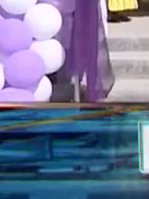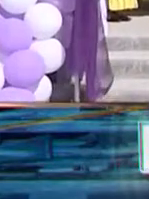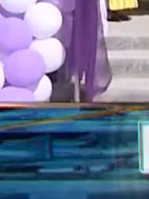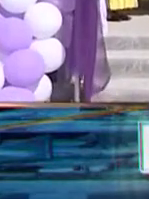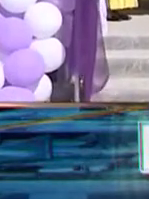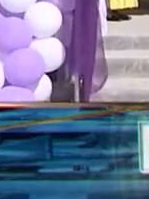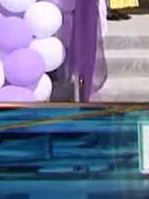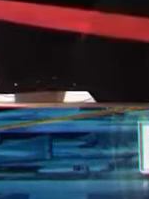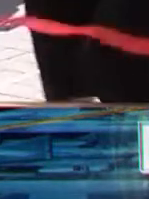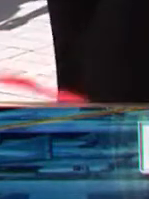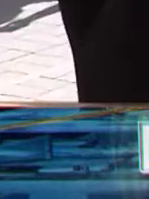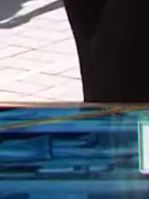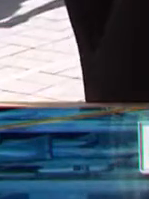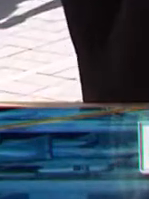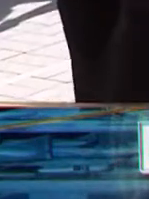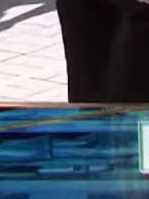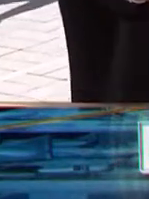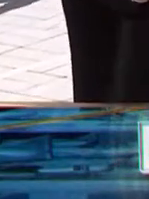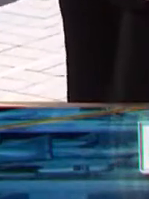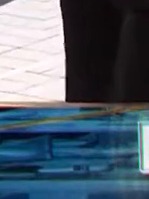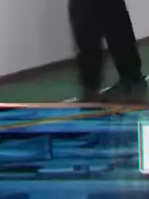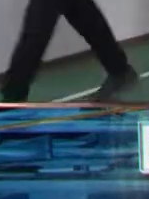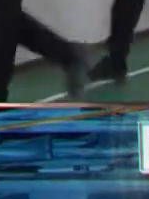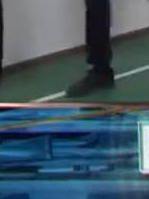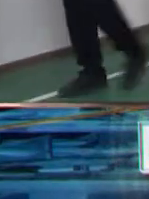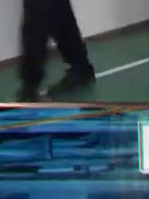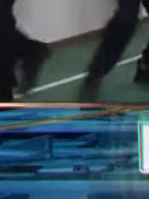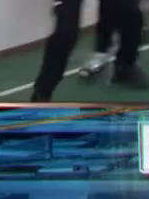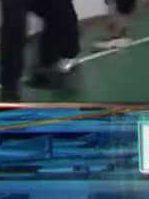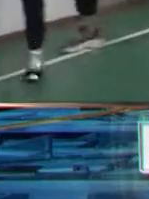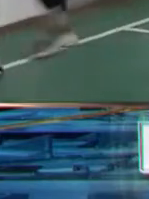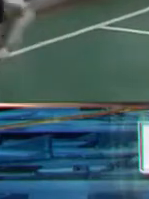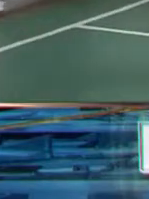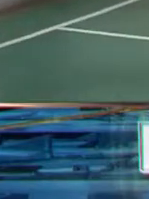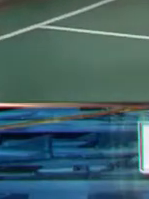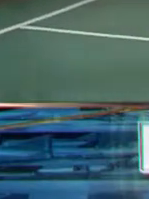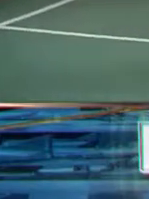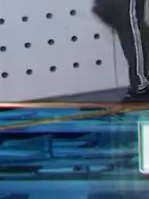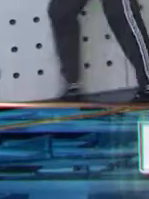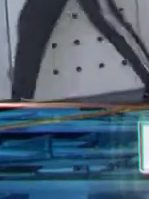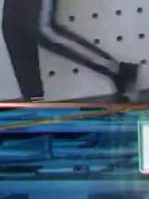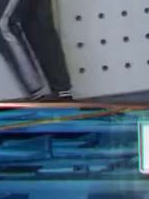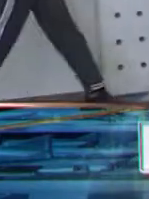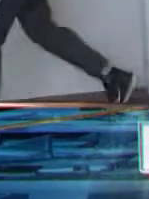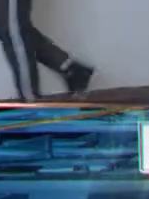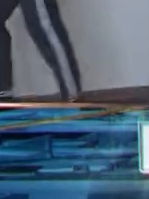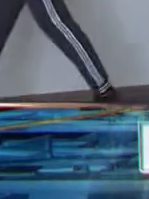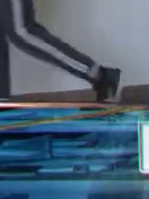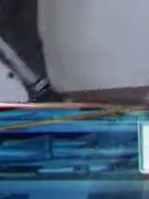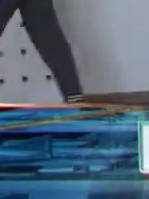Жаңа заман, жаңа мектеп. Кербұлақ ауданы Қосағаш ауылында 70 жыл тұрған ескі мектеп сүріліп, заманауи ғимарат бой